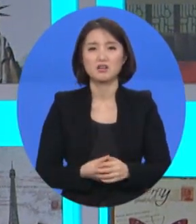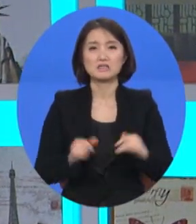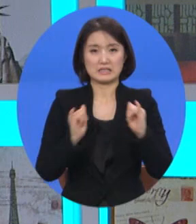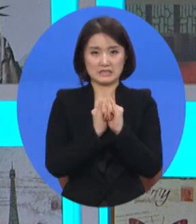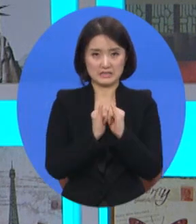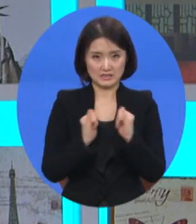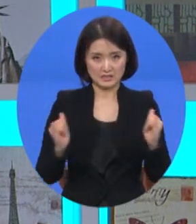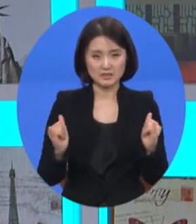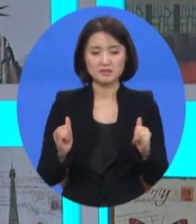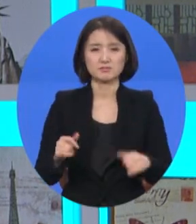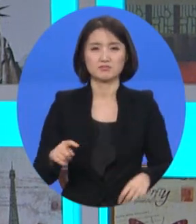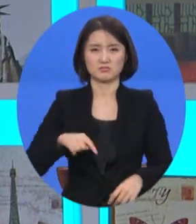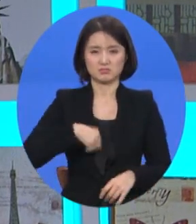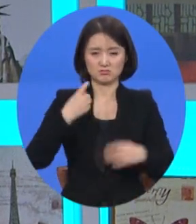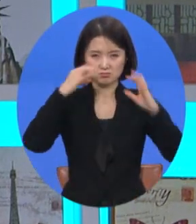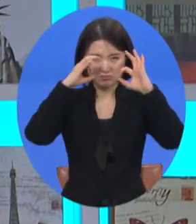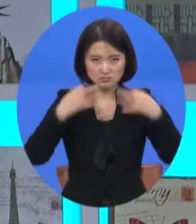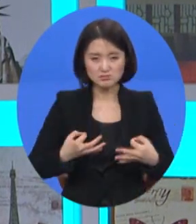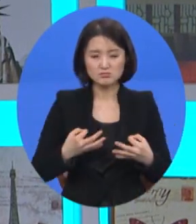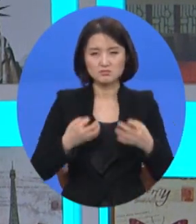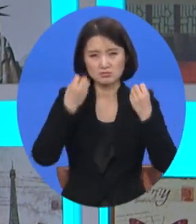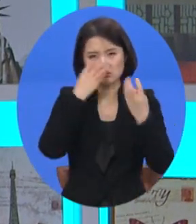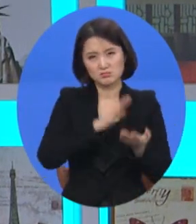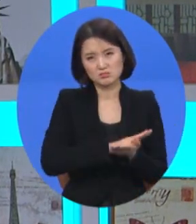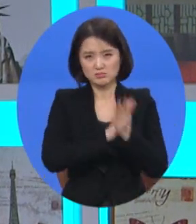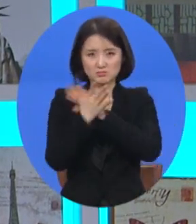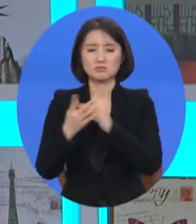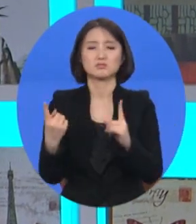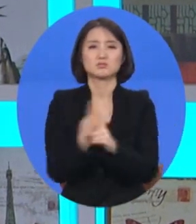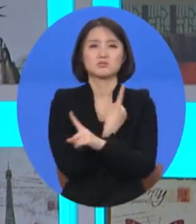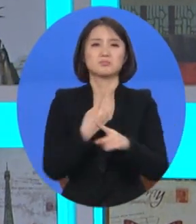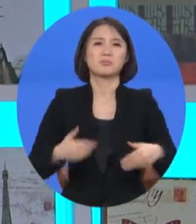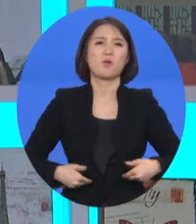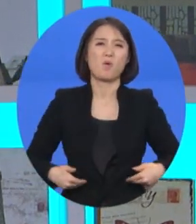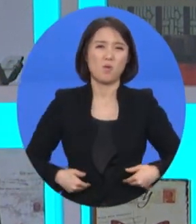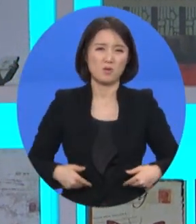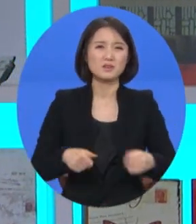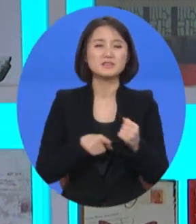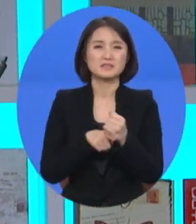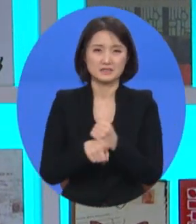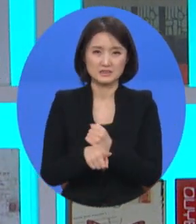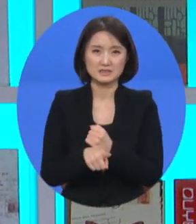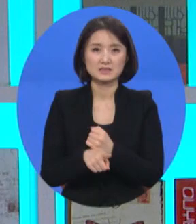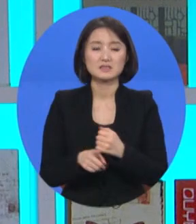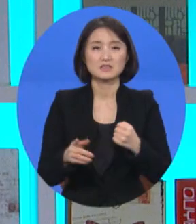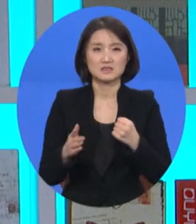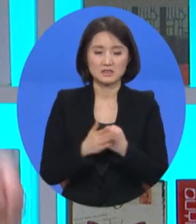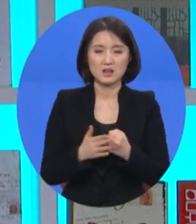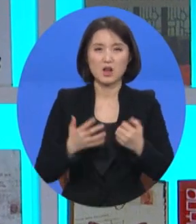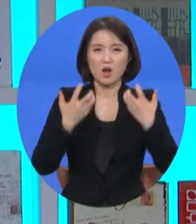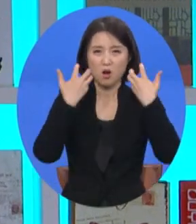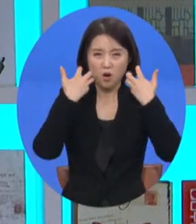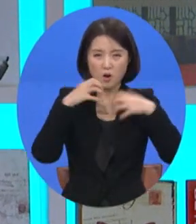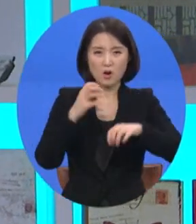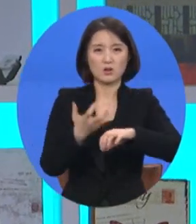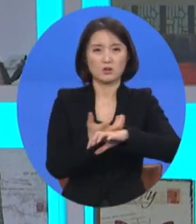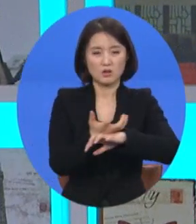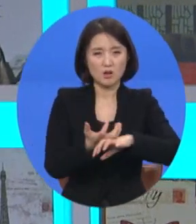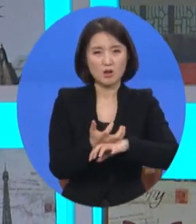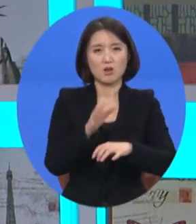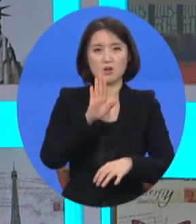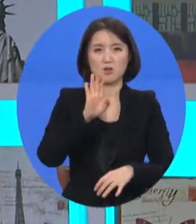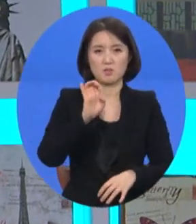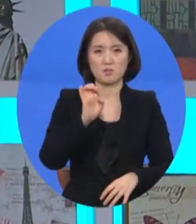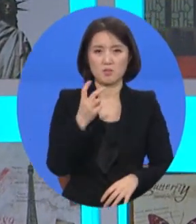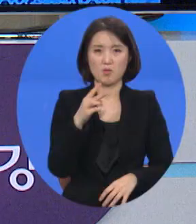계획을 해서 늘 자기를 새롭게 해야 된다 이 것을 강조하기 위해서 호랭이 껍질 그림을 그리고 표 음에 끝일 그림을 즐겨